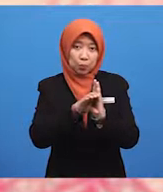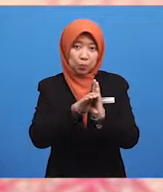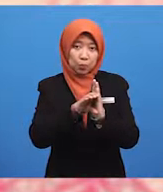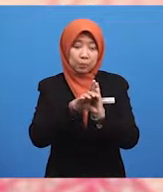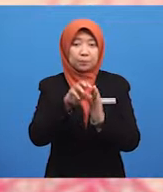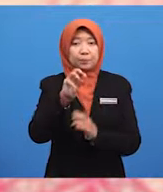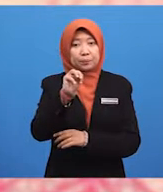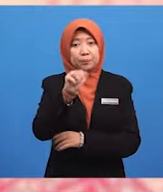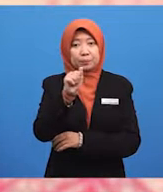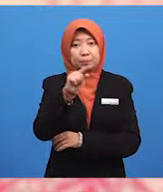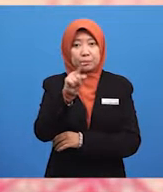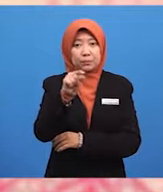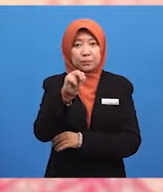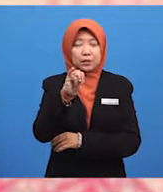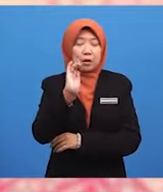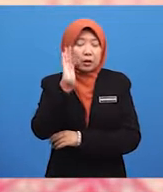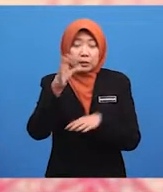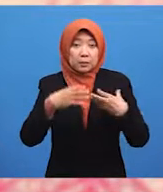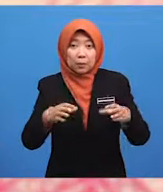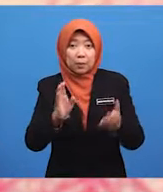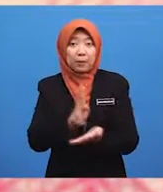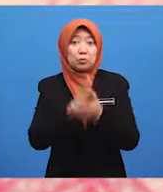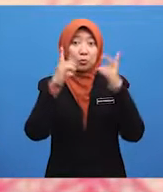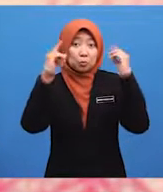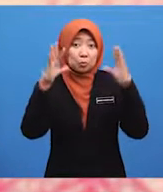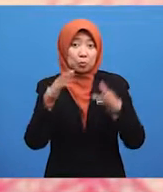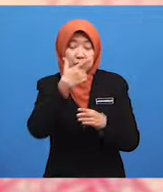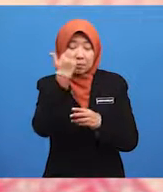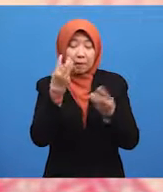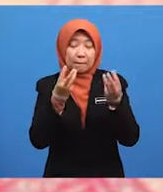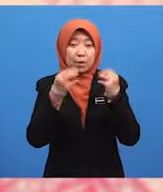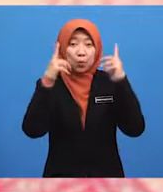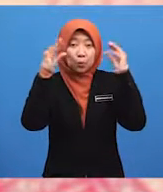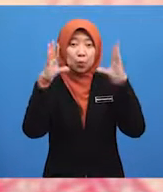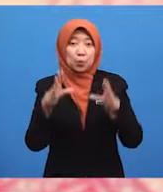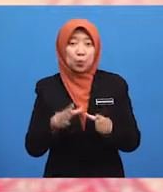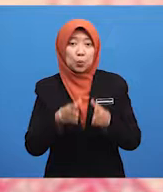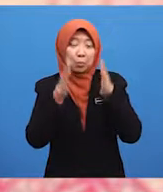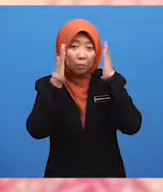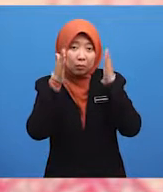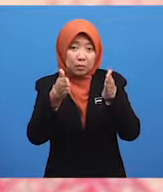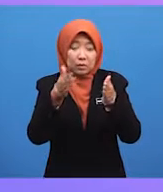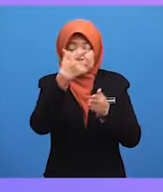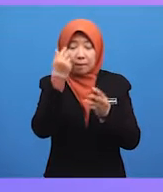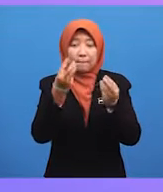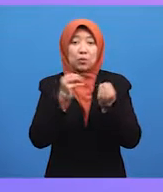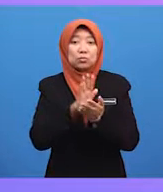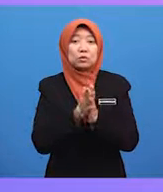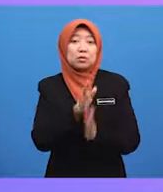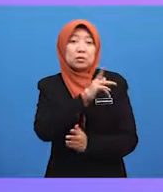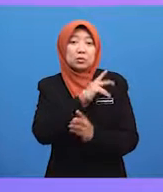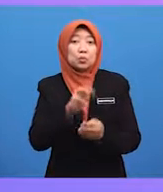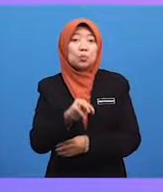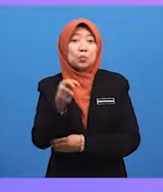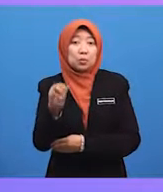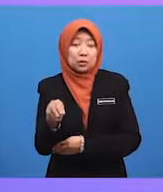Mazni akan segera membantu guru untuk mendapat perhatian guru supaya dilantik sebagai ketua murid. Yang